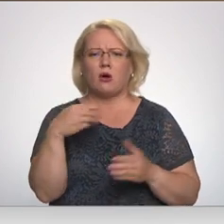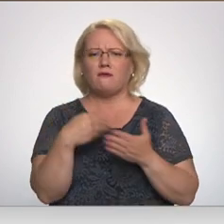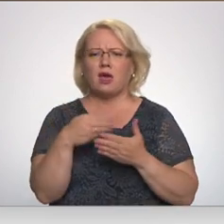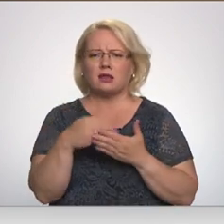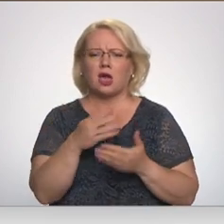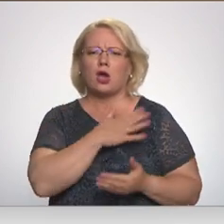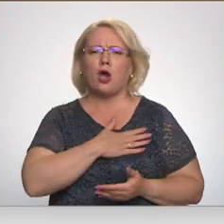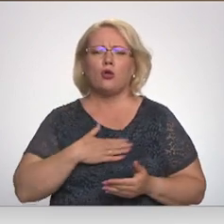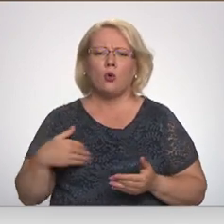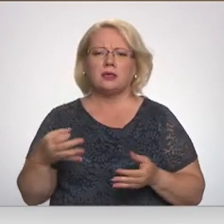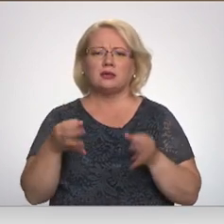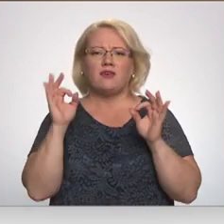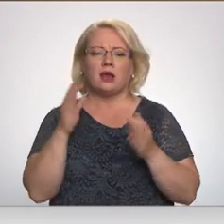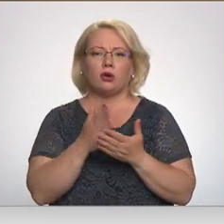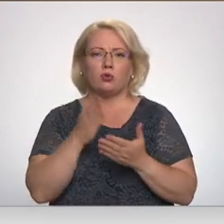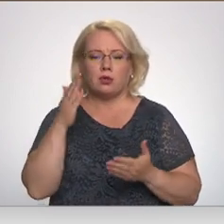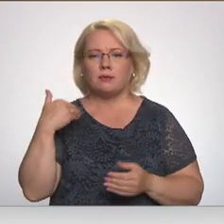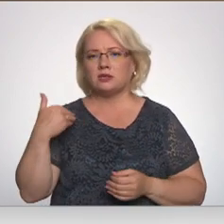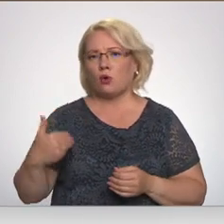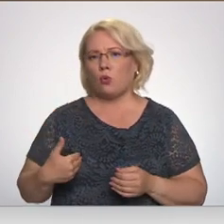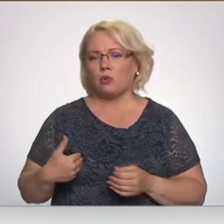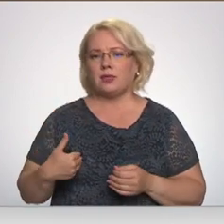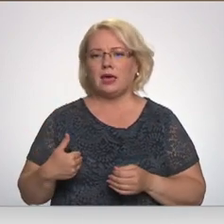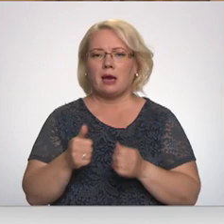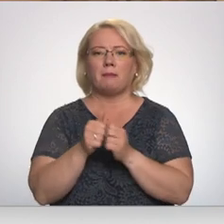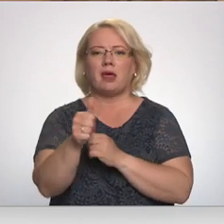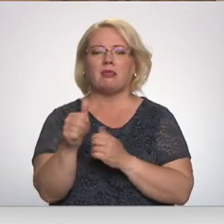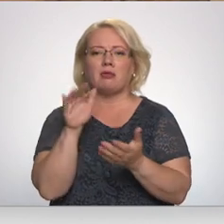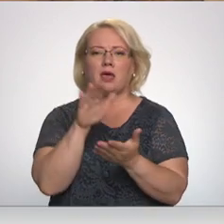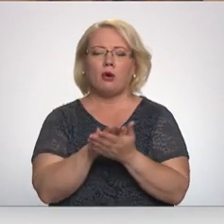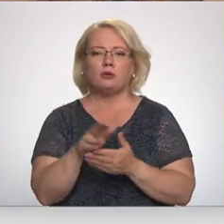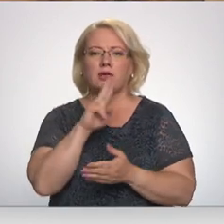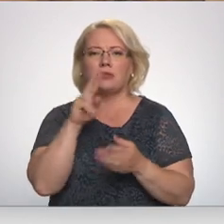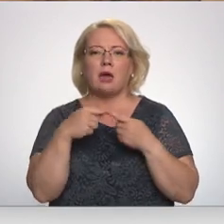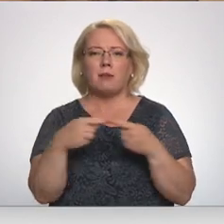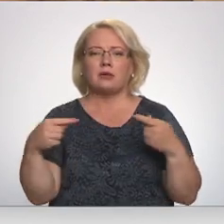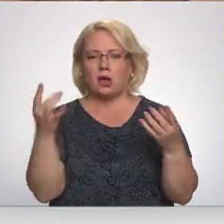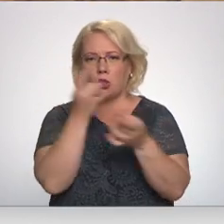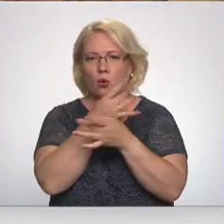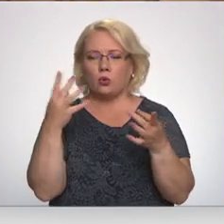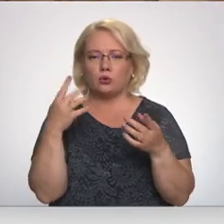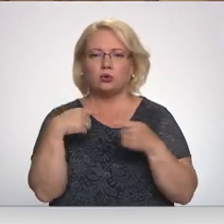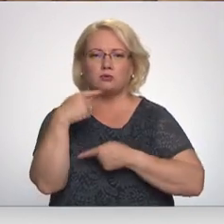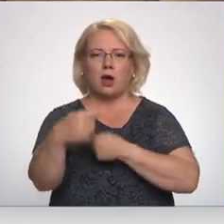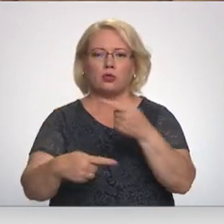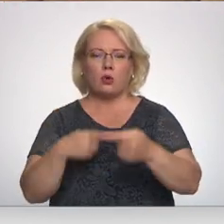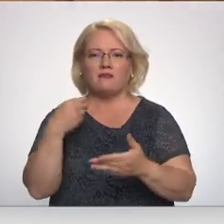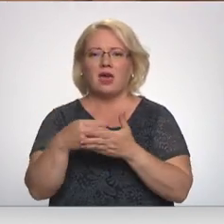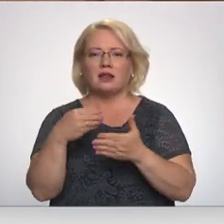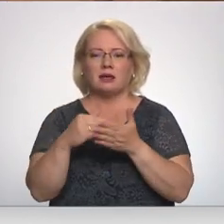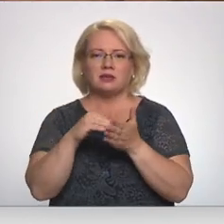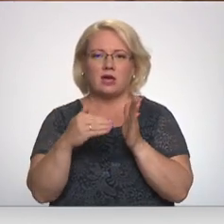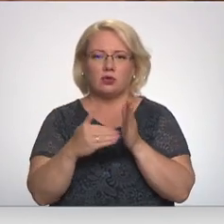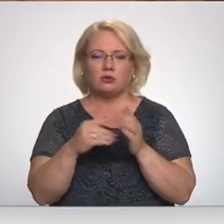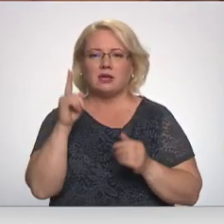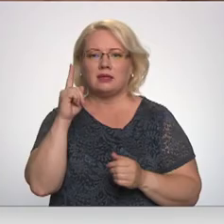ļoti nozīmīgu notikumu, tāpēc, ka Kuldīga pretendē uz šo te nematerielā kultūras mantojuma vērtības statusu ne tikai